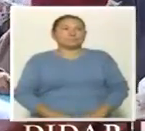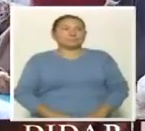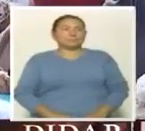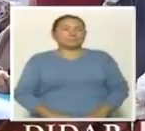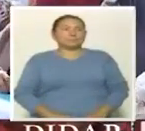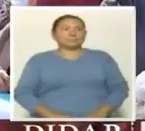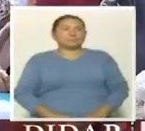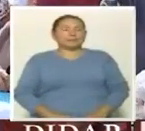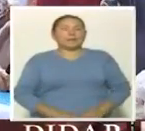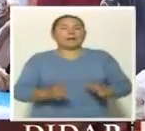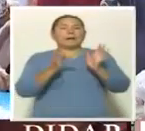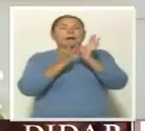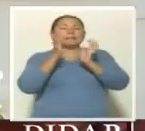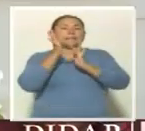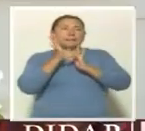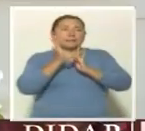Қасиетті